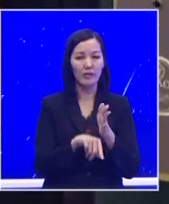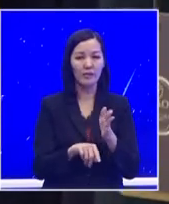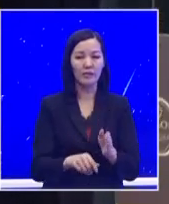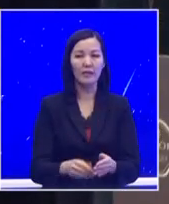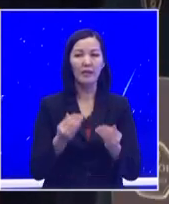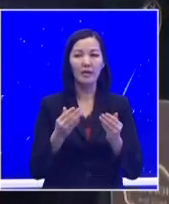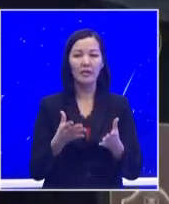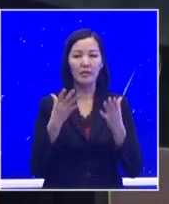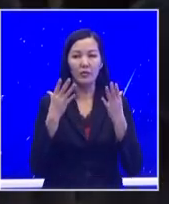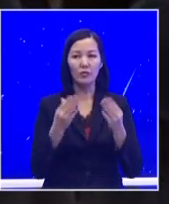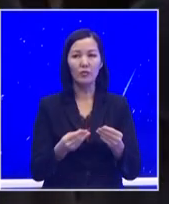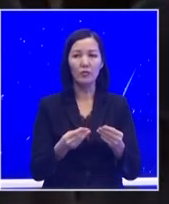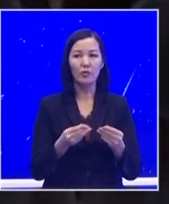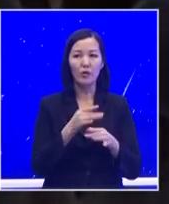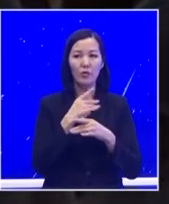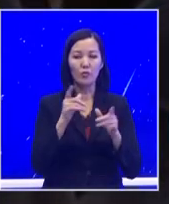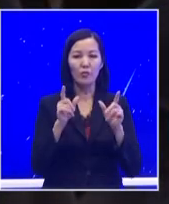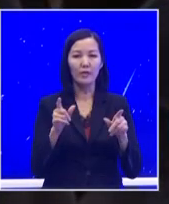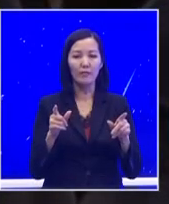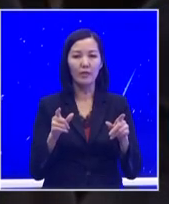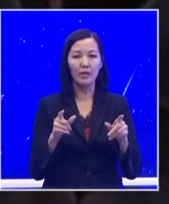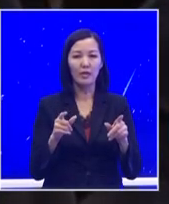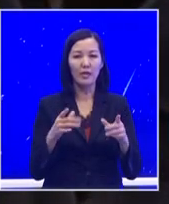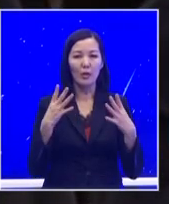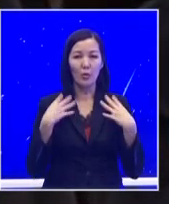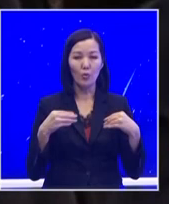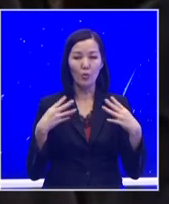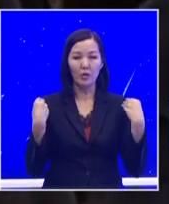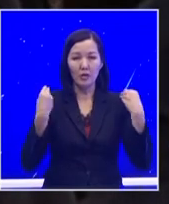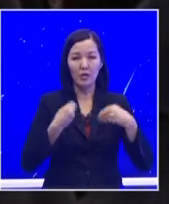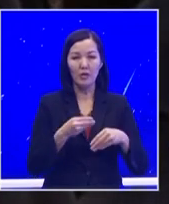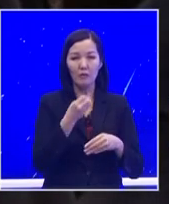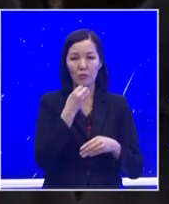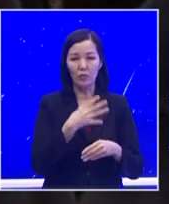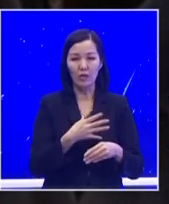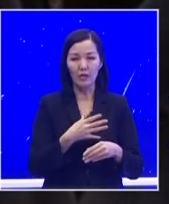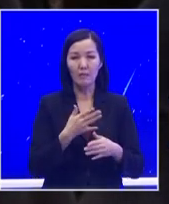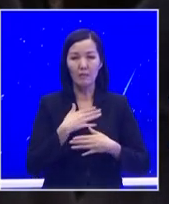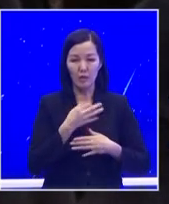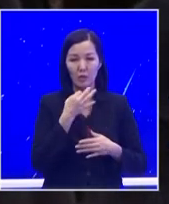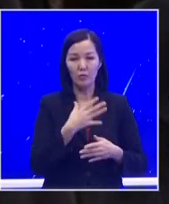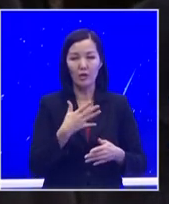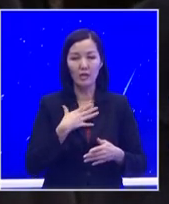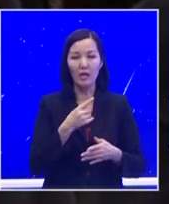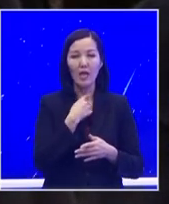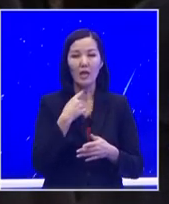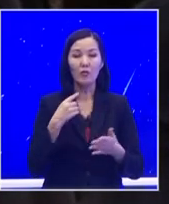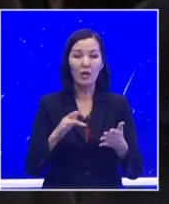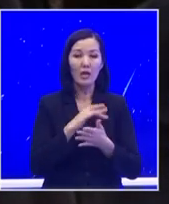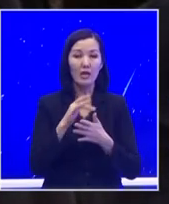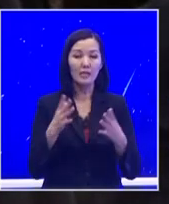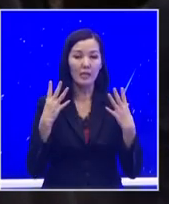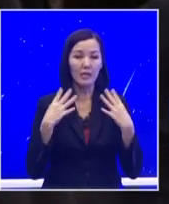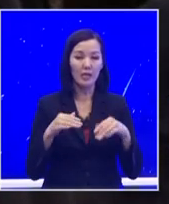көп адамдар осы тон кигенді жақсы көреді. Өзімізде соның ішінде бармыз. бізге осы Талдықорған қаласына осы